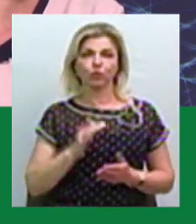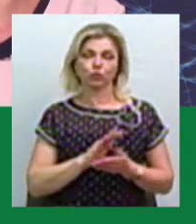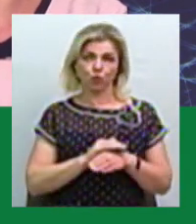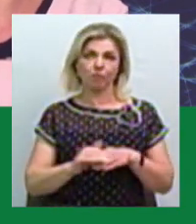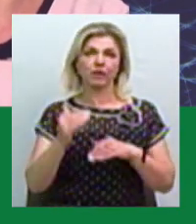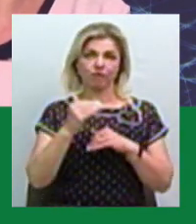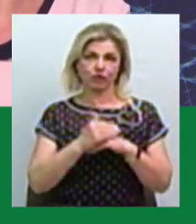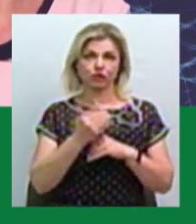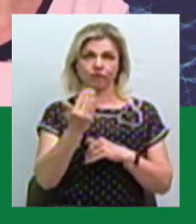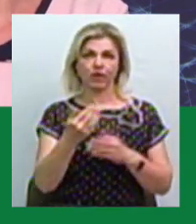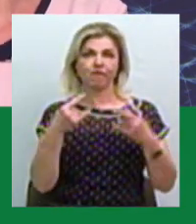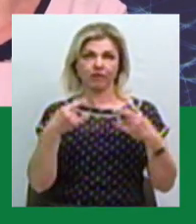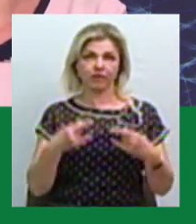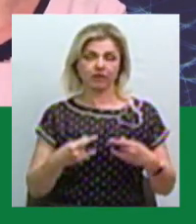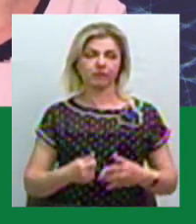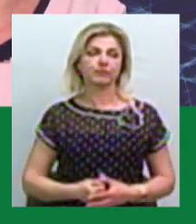ефірі. Алло.